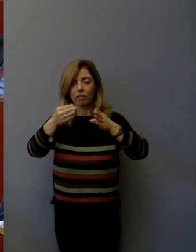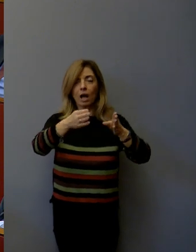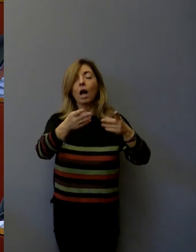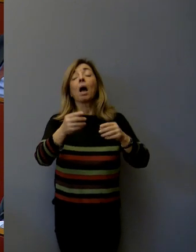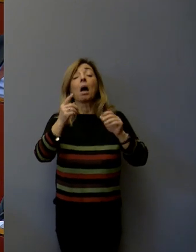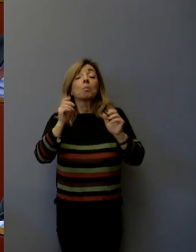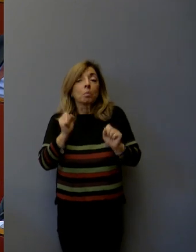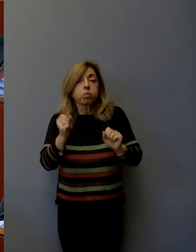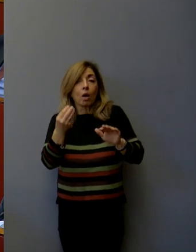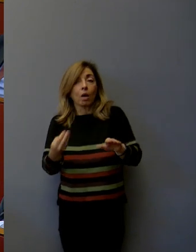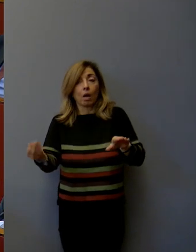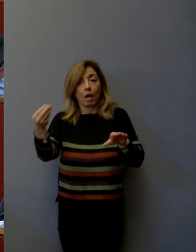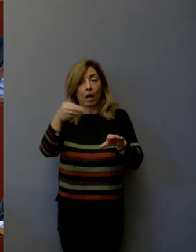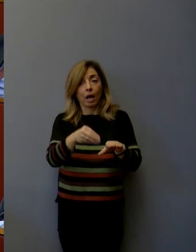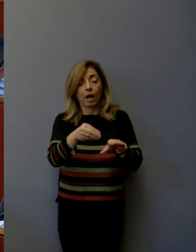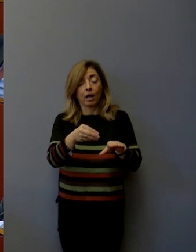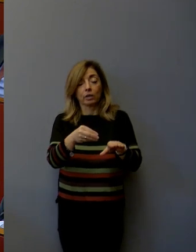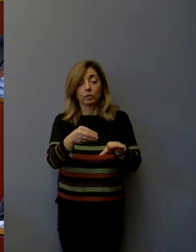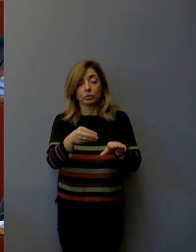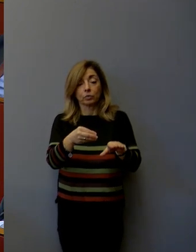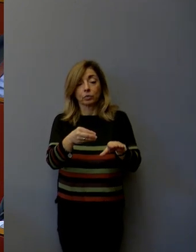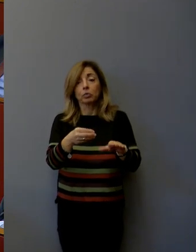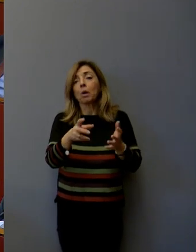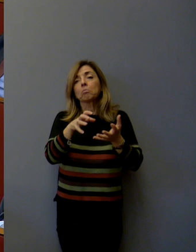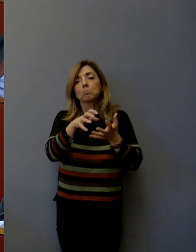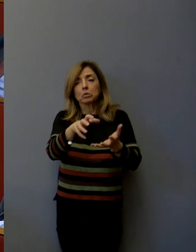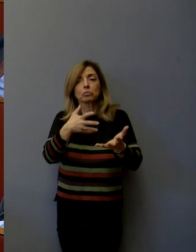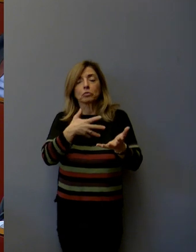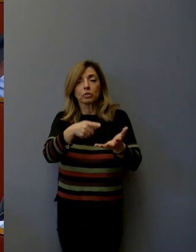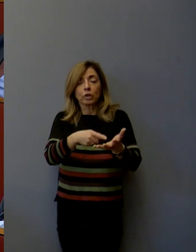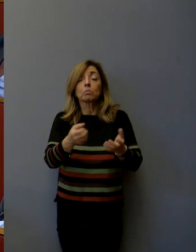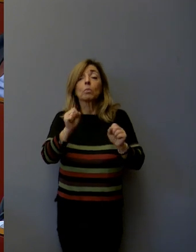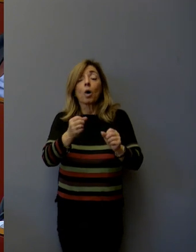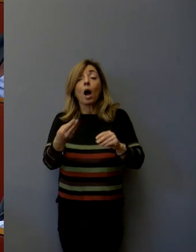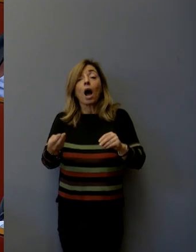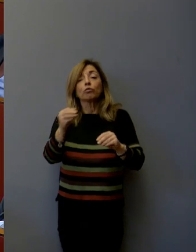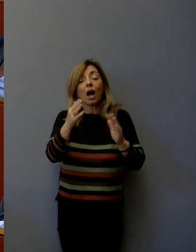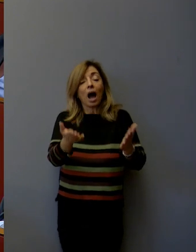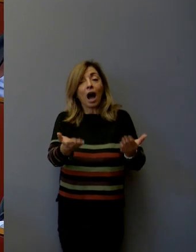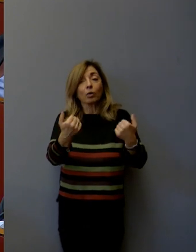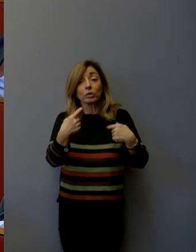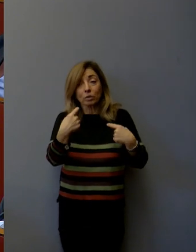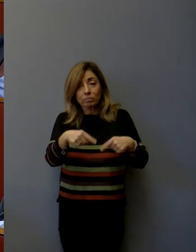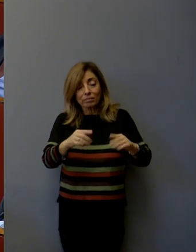messe a disposizione visto che tanto è già stato fatto anche l'acquisto di questa palazzina